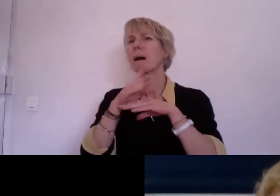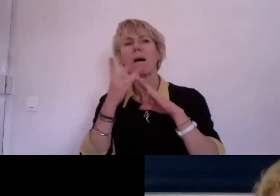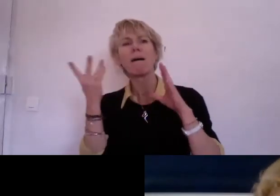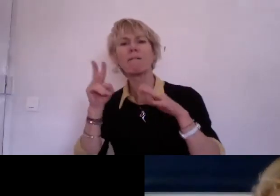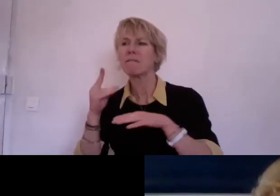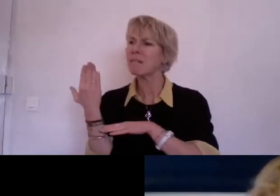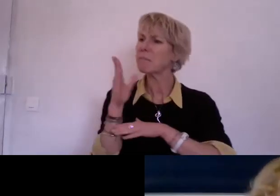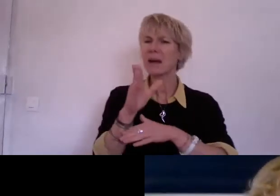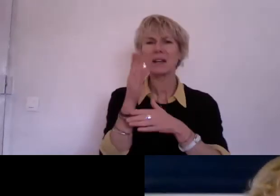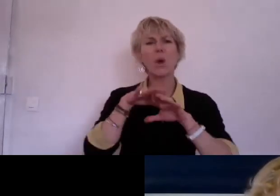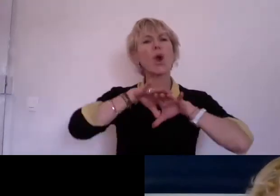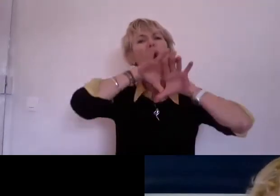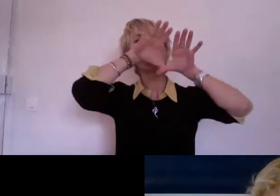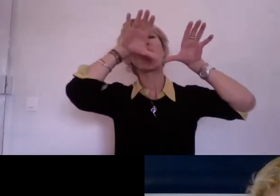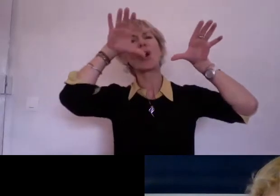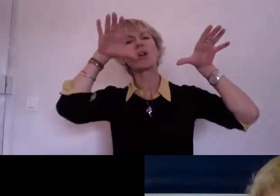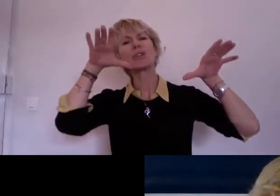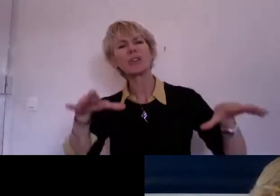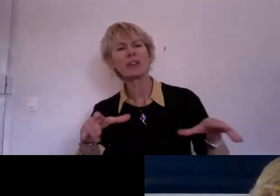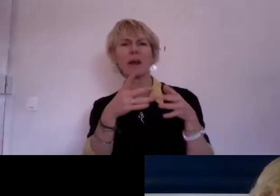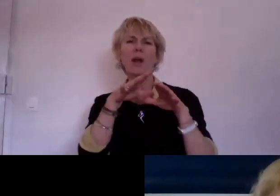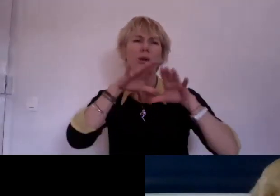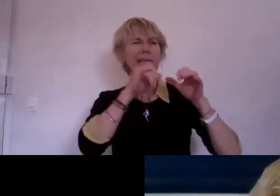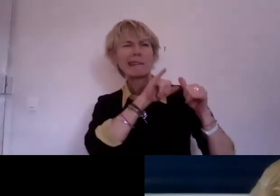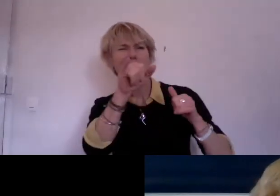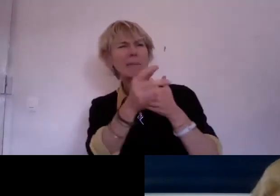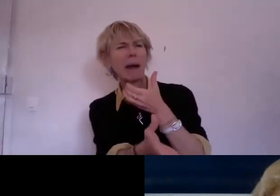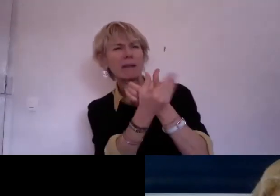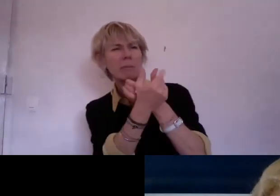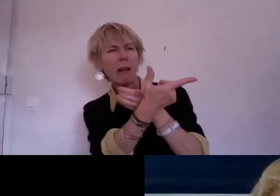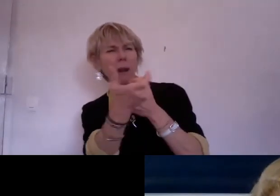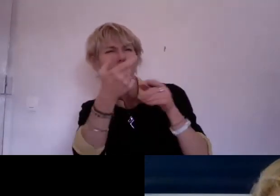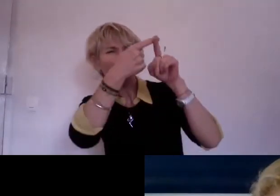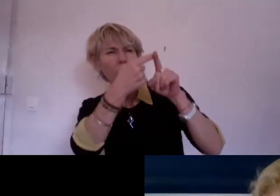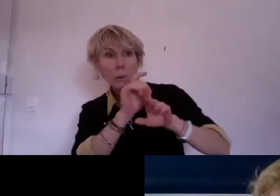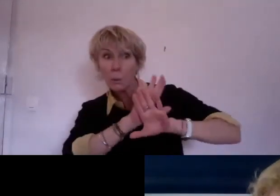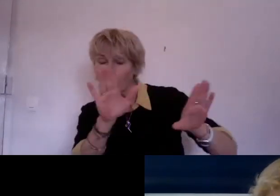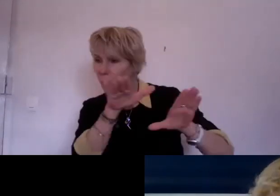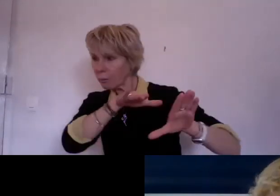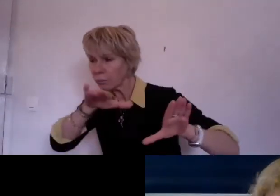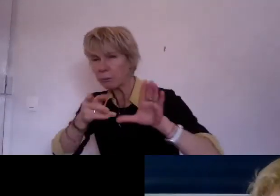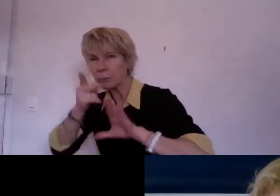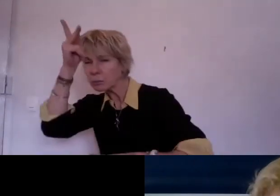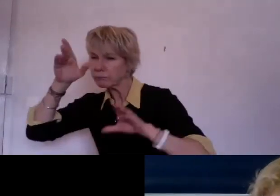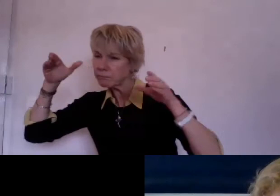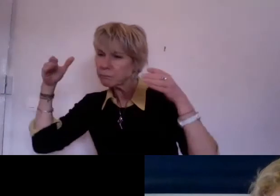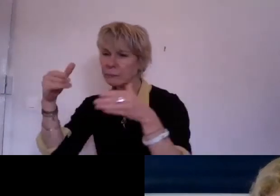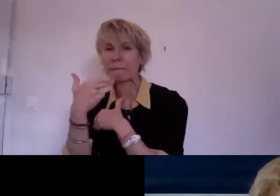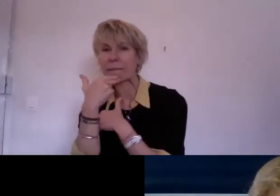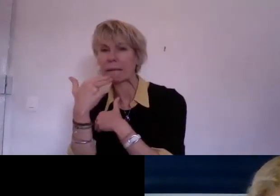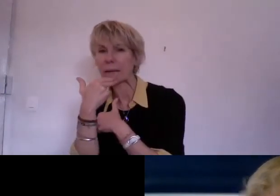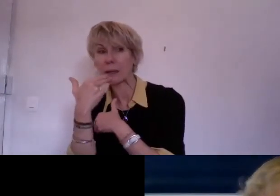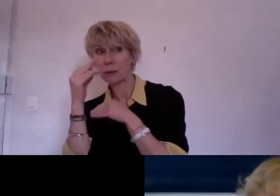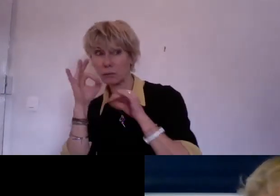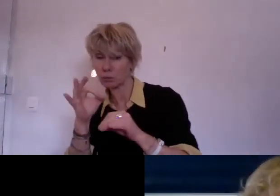sur la quantité, sur un problème d'évaluation quantitative, mais elles vont se faire également sur du qualitatif, en accompagnant une à